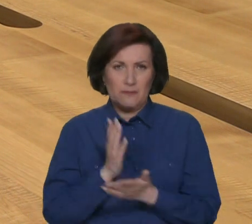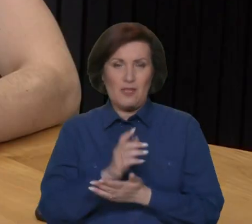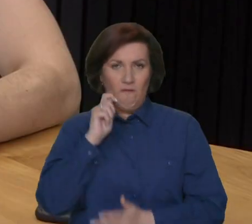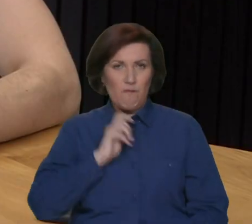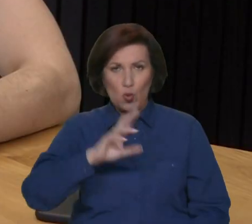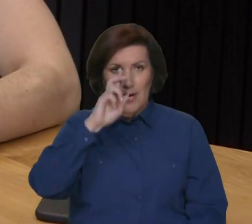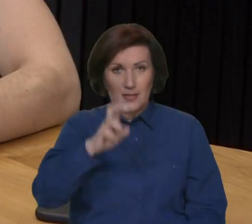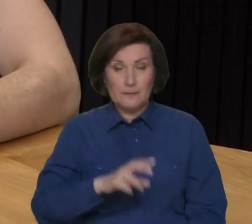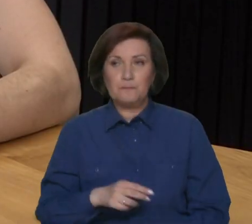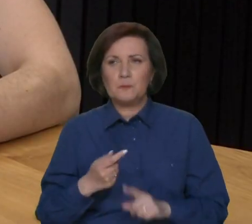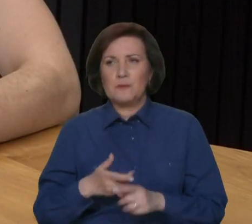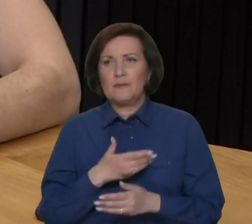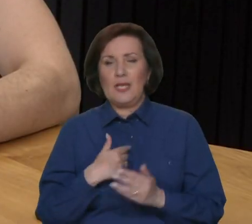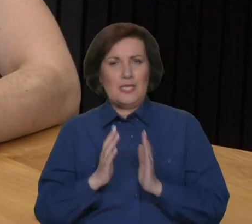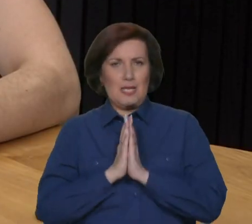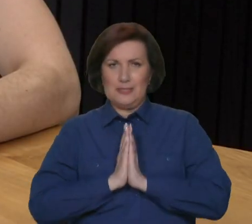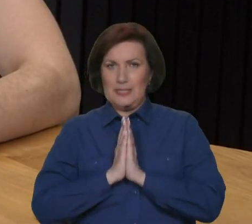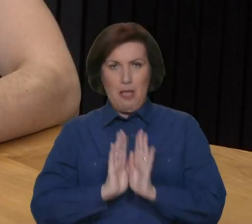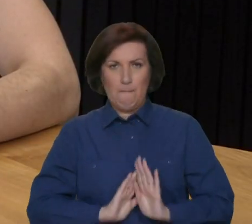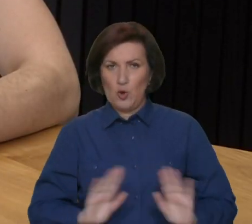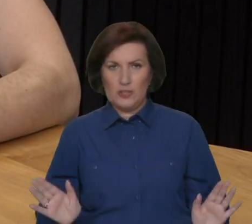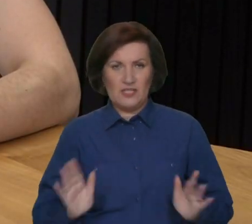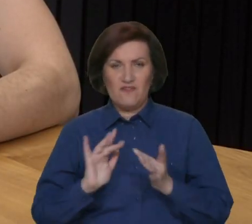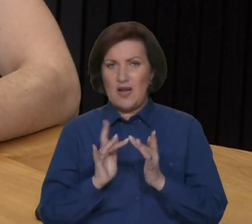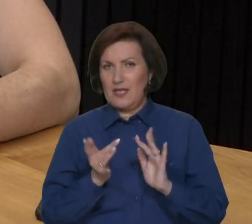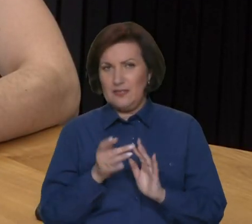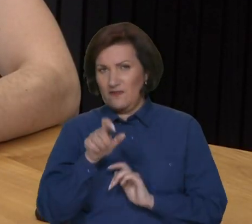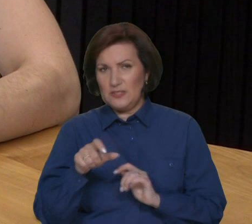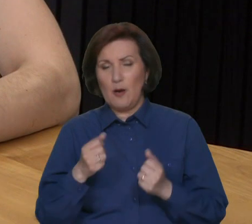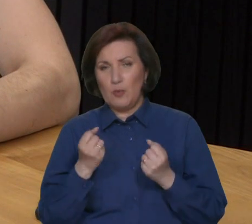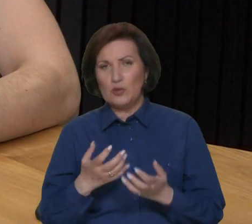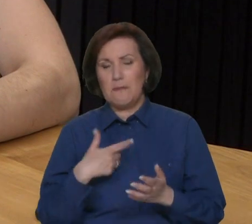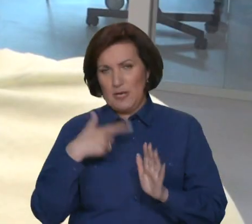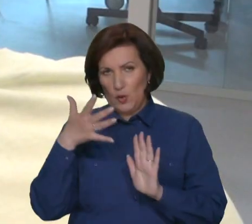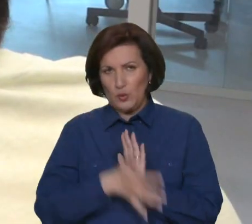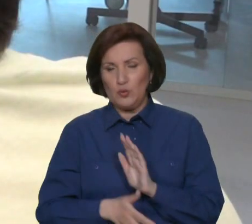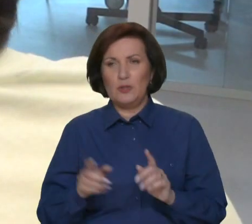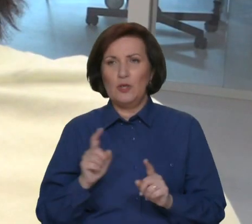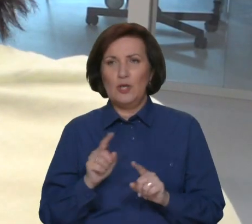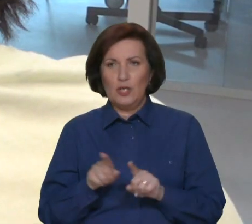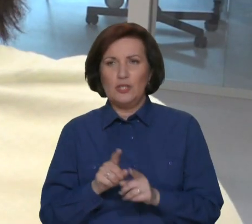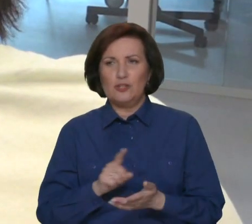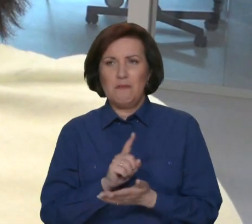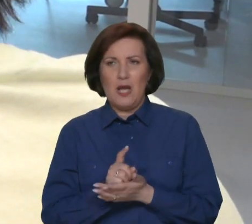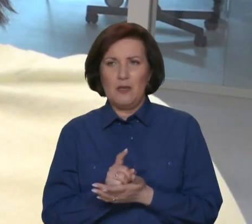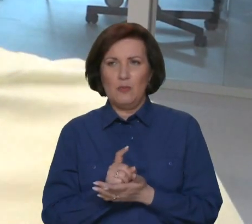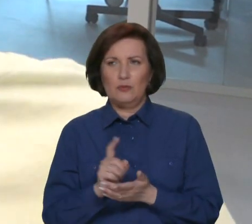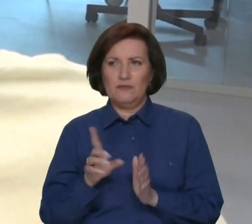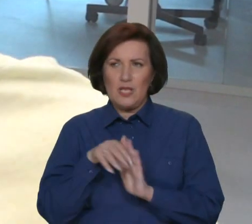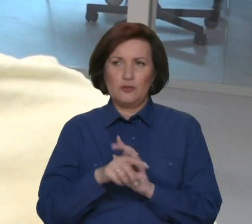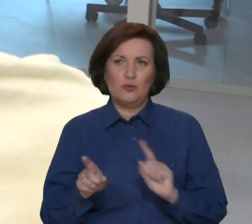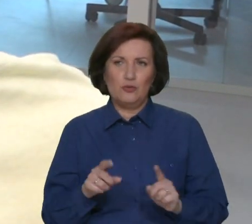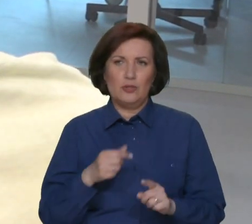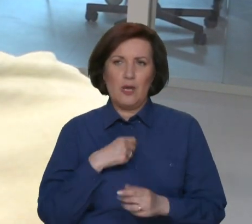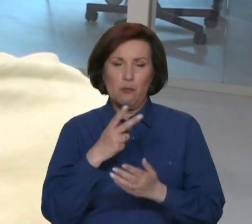Україні. Це нас не просили в IT-військах, просто ми розуміли, що теж маємо вкласти щось. Я